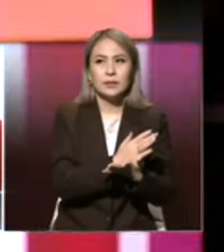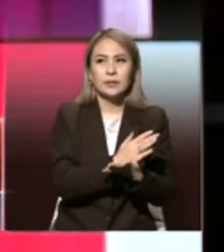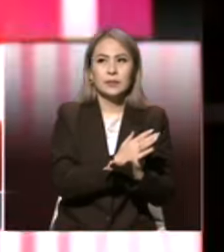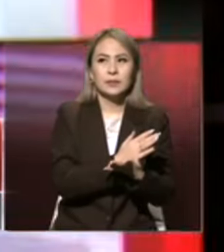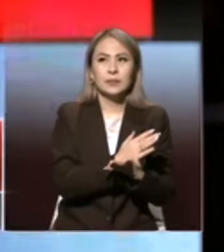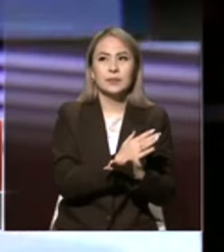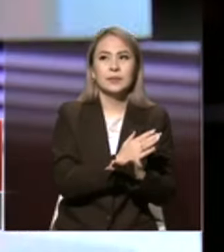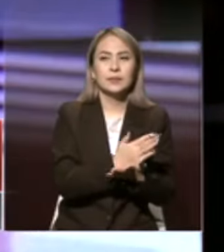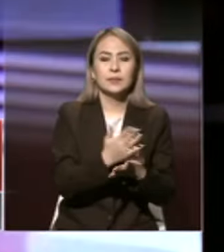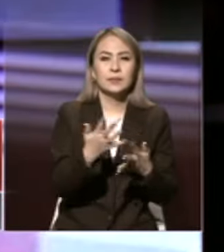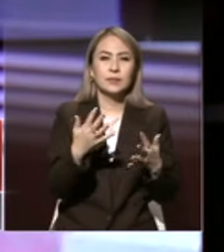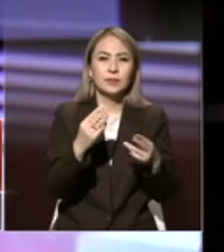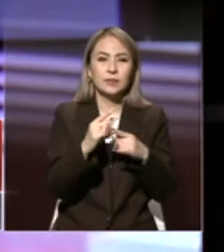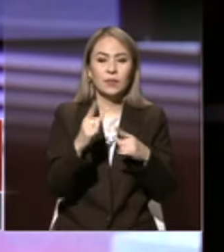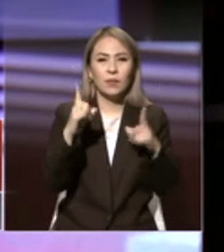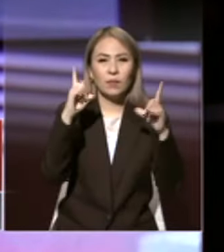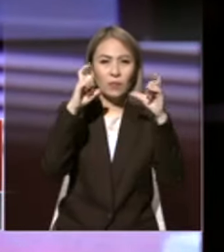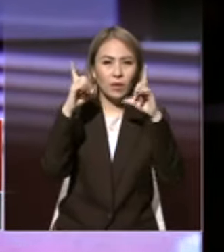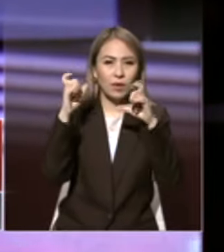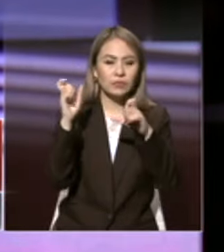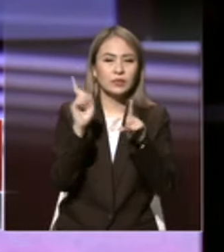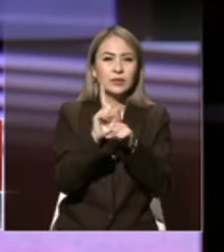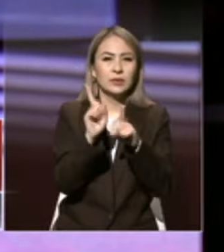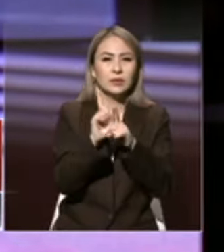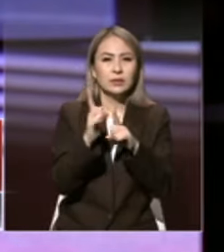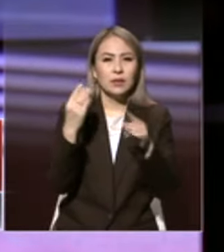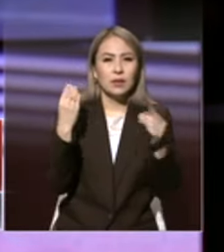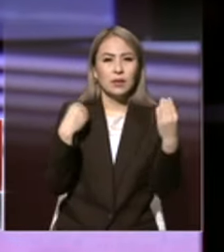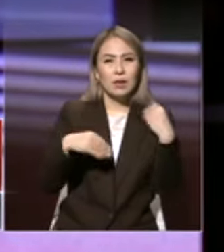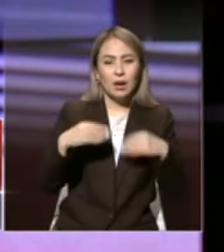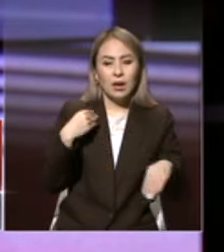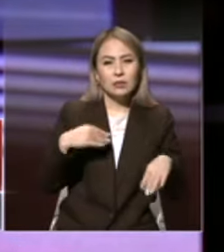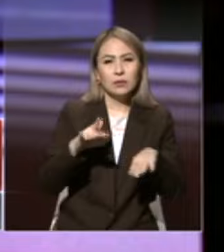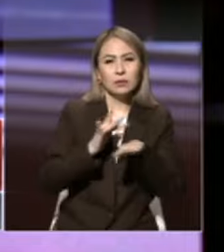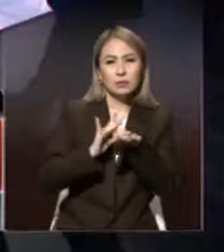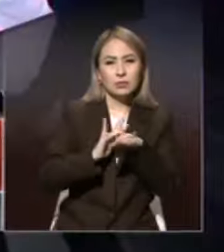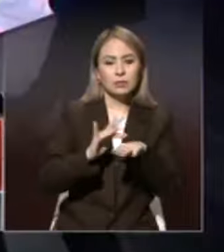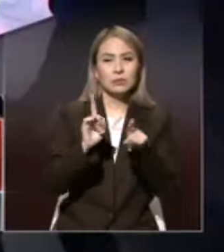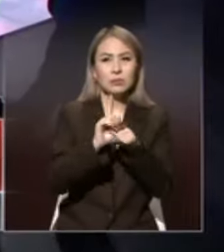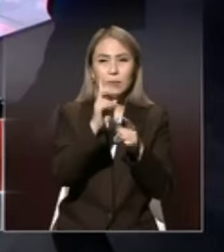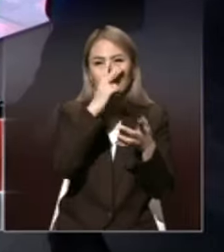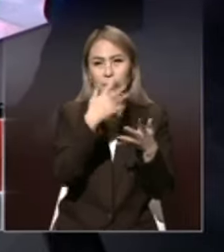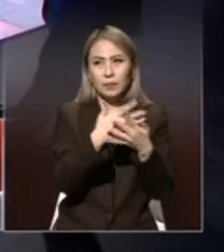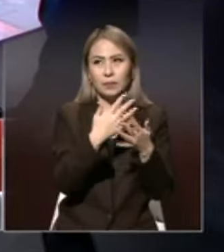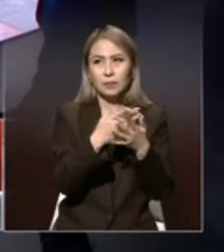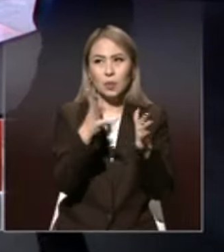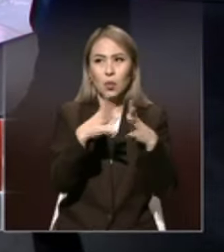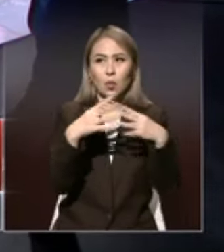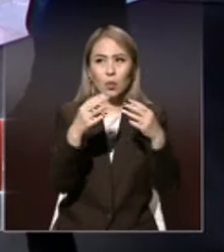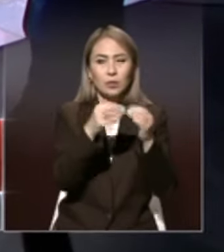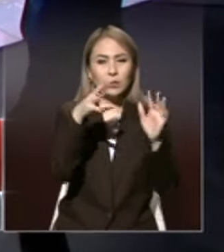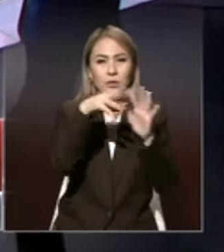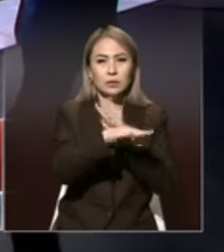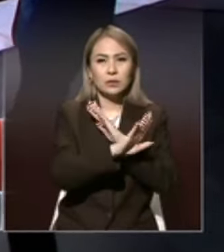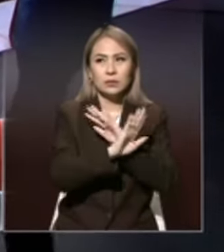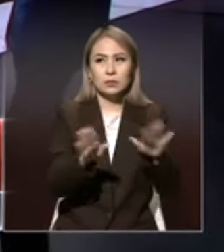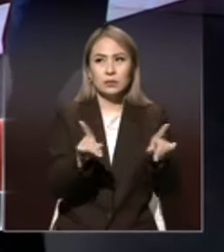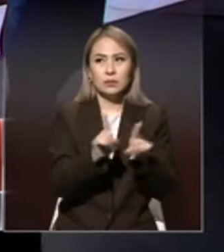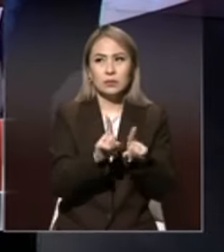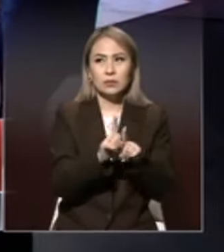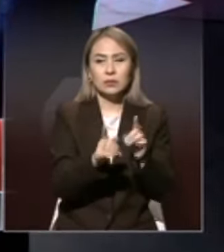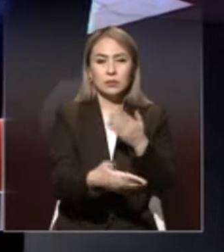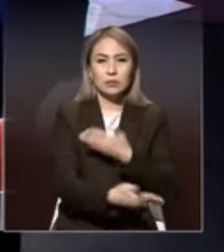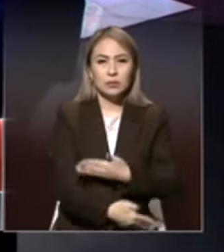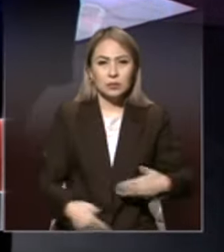сенің ашық киімдегі суреттеріңді саламын деп қорқыту. Бізде зорлық-зомбылықтың түрі отбасына кірмейді ғой ол. Отбасындағы зорлық-зомбылық. Неге интимдік,